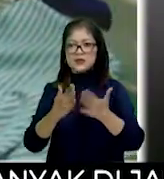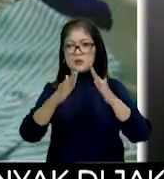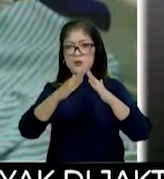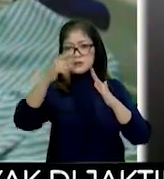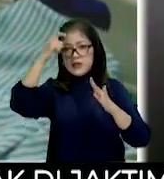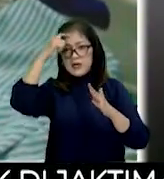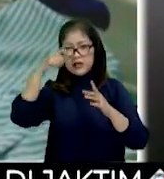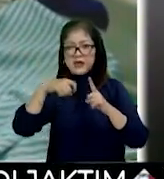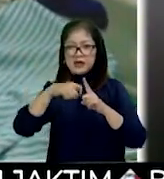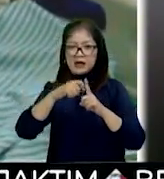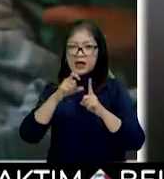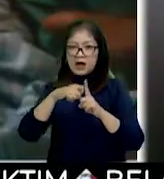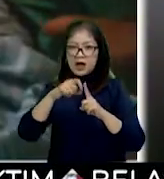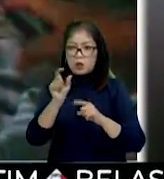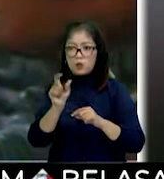PKU Gombong,